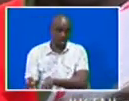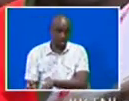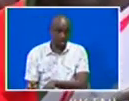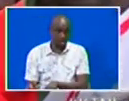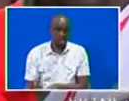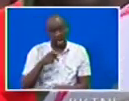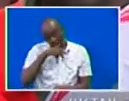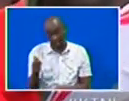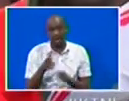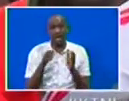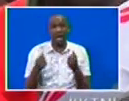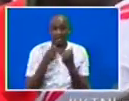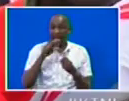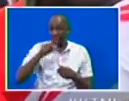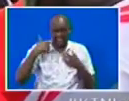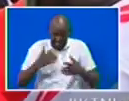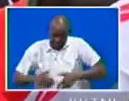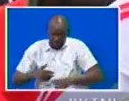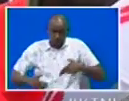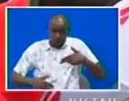Ndio mmoja pale akingangana kutoa buduki, ndio